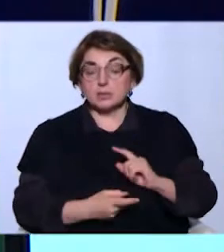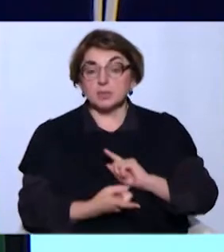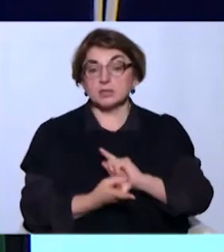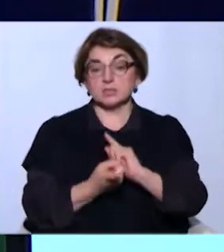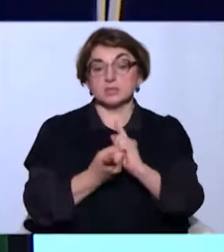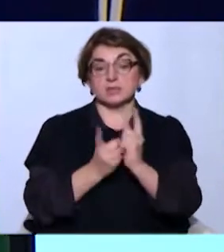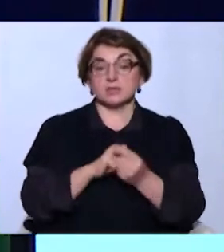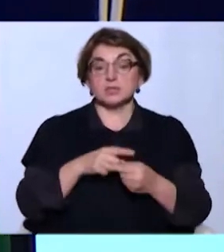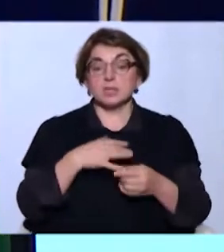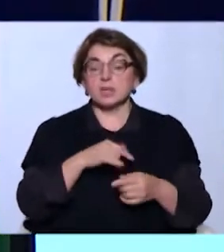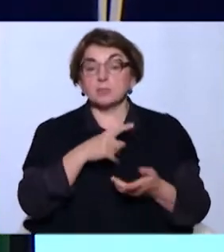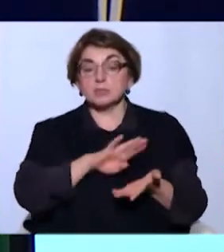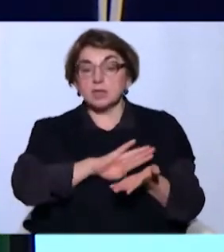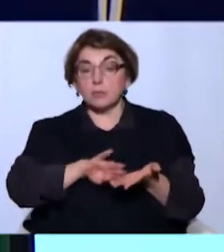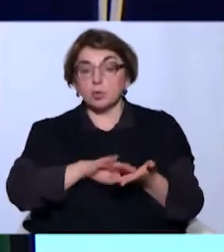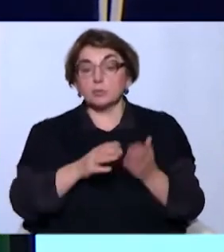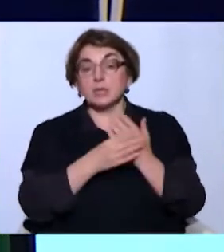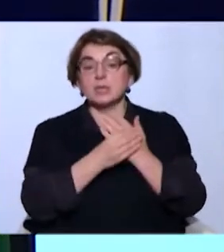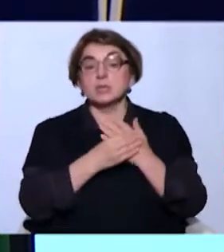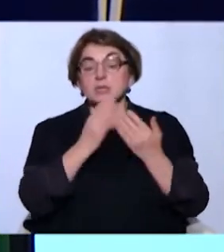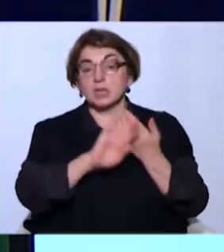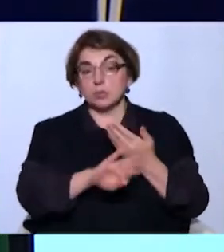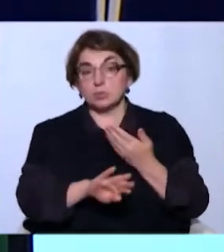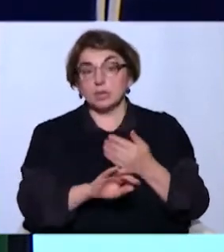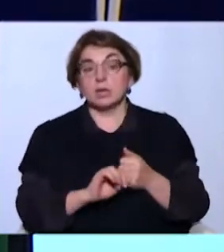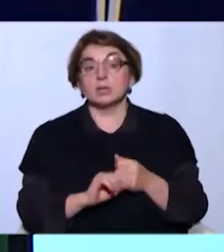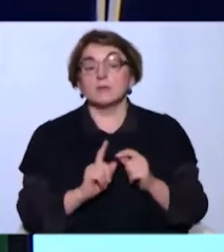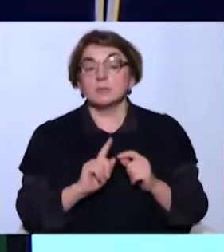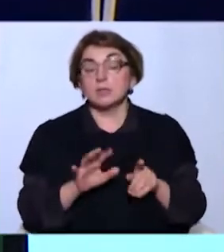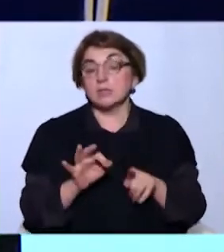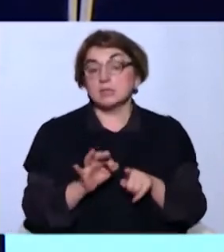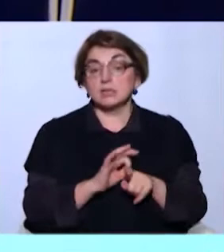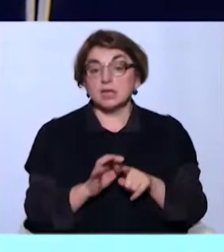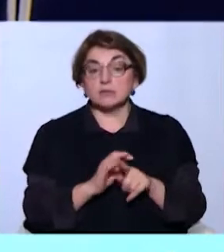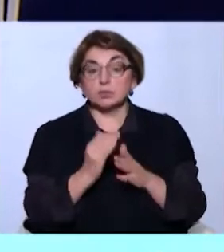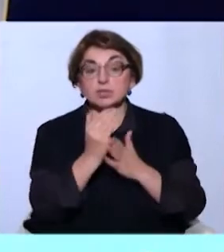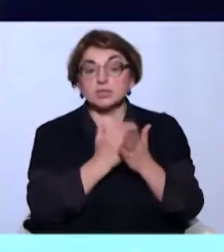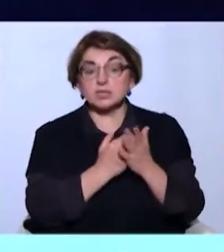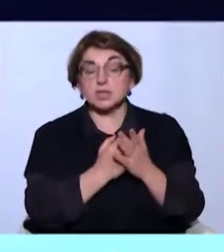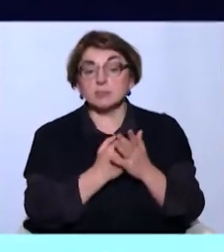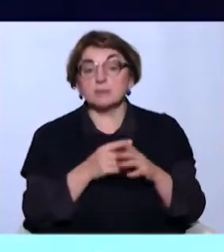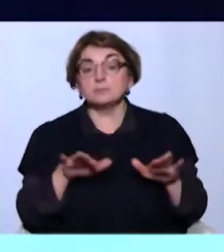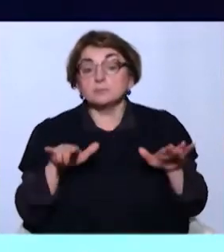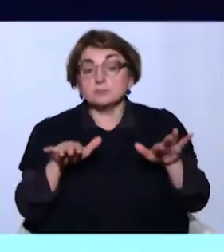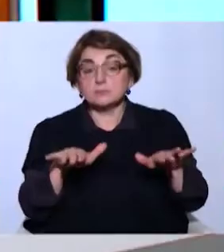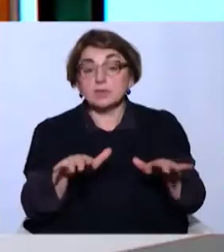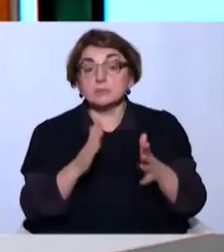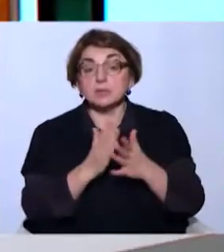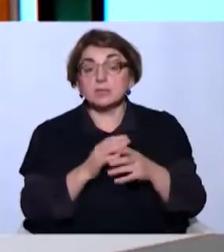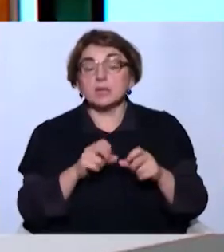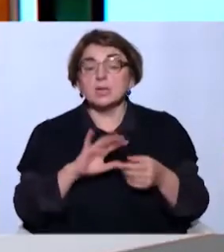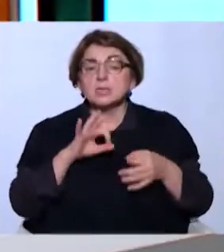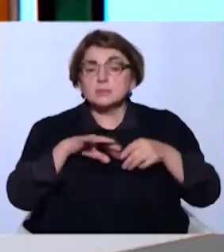პროდუქტები ამ გზით გამოიყოფა სხეულიდან. რაც შეეხება ნერვულ სისტემას, მწერებს აქვთ